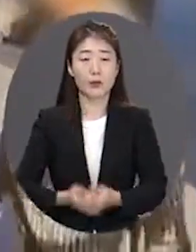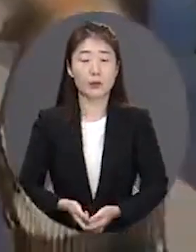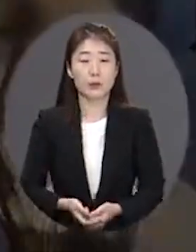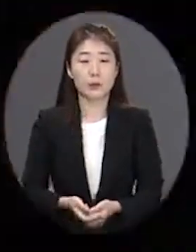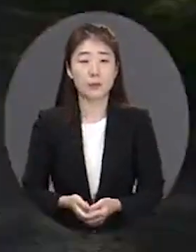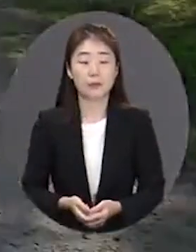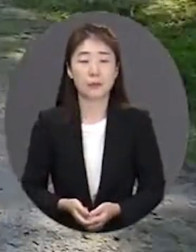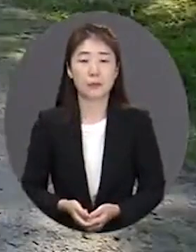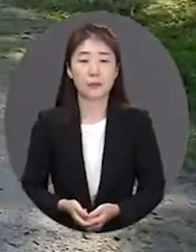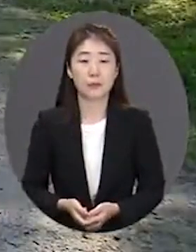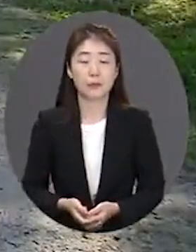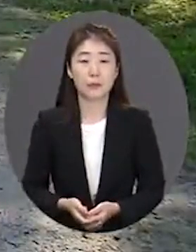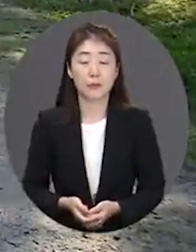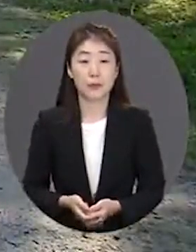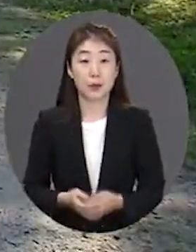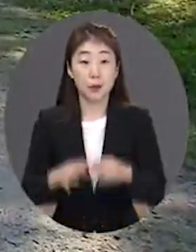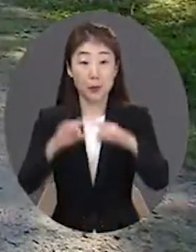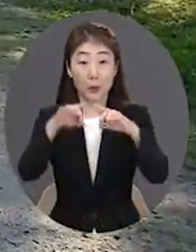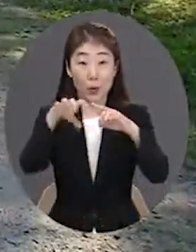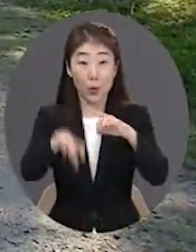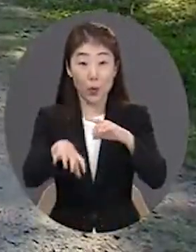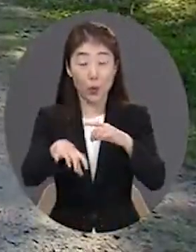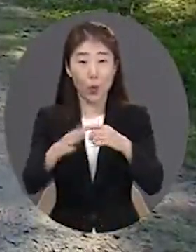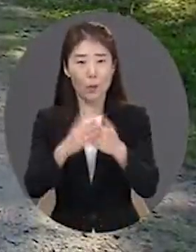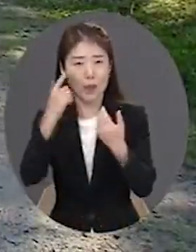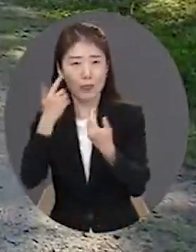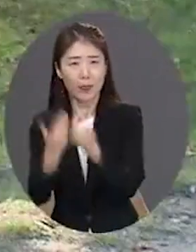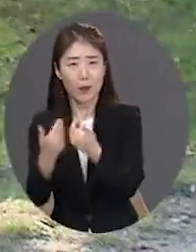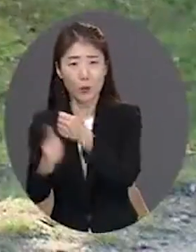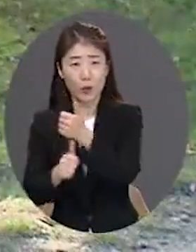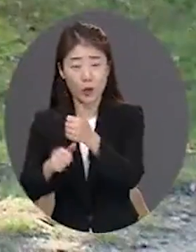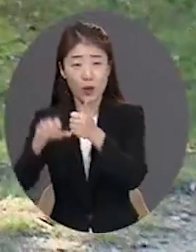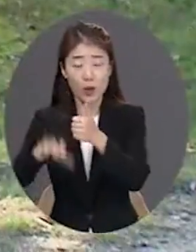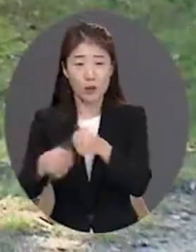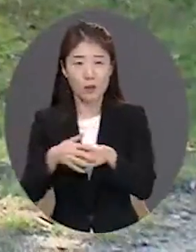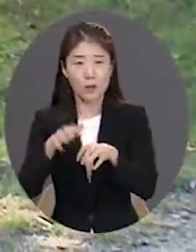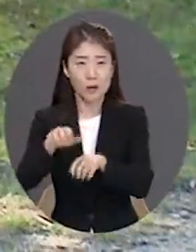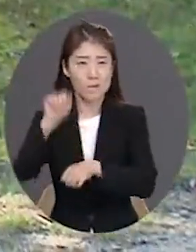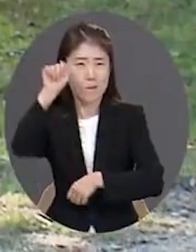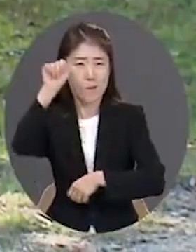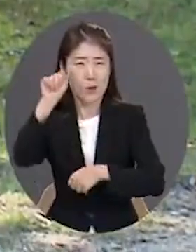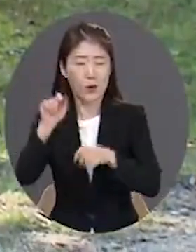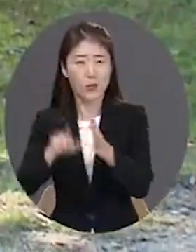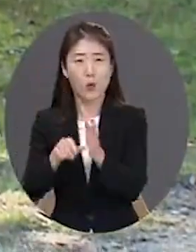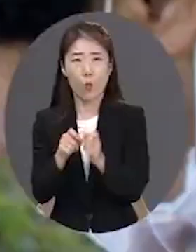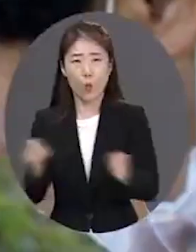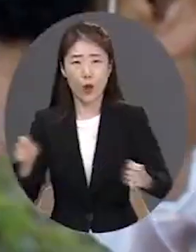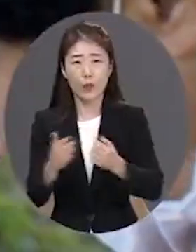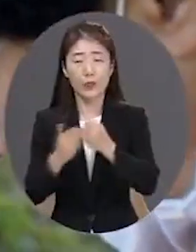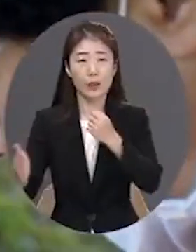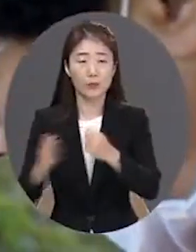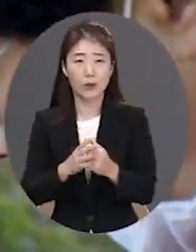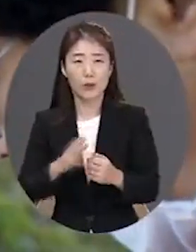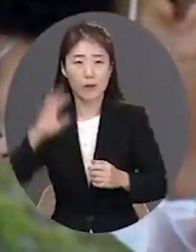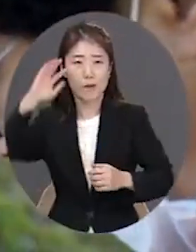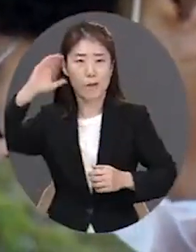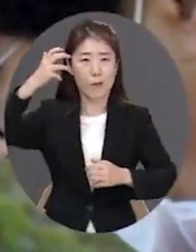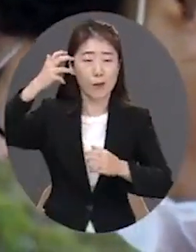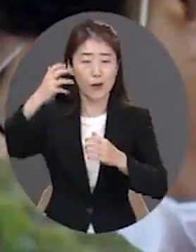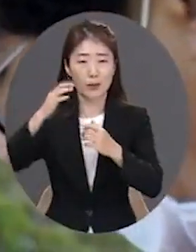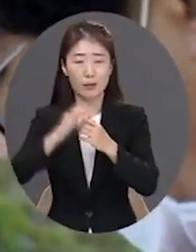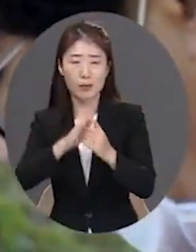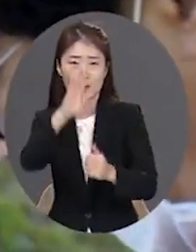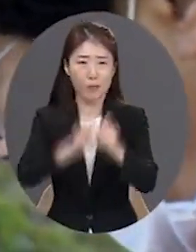있습니다. 발전단지 반투위 측은 집회가 길어지면서 흥분한 일부가 과격한 행동을 했다며 사과의